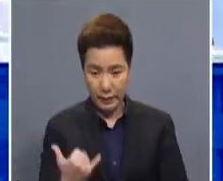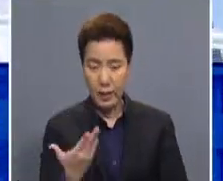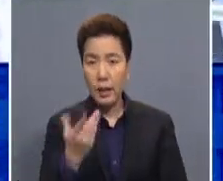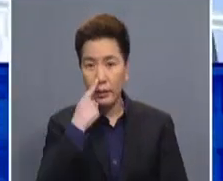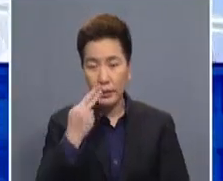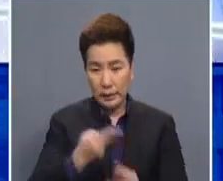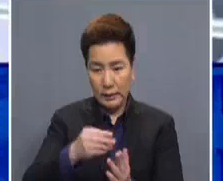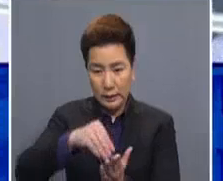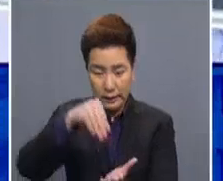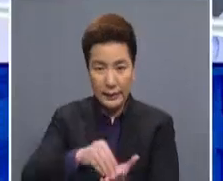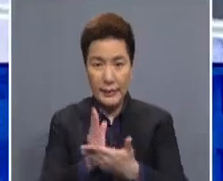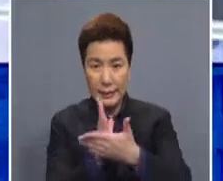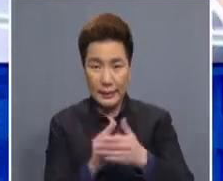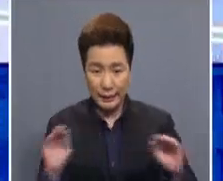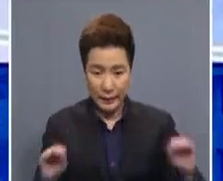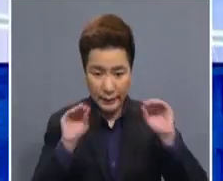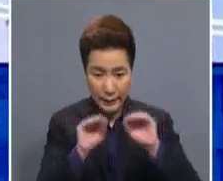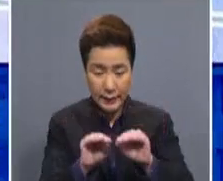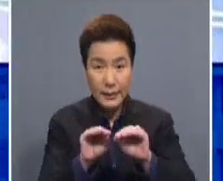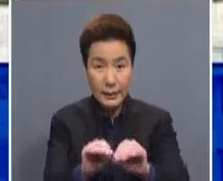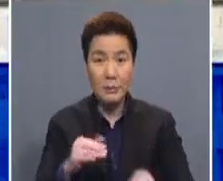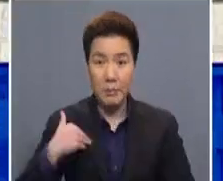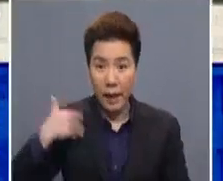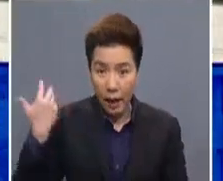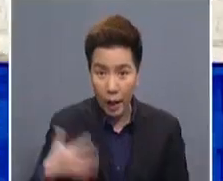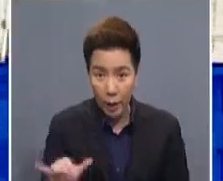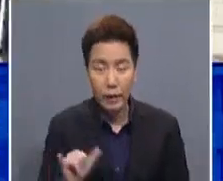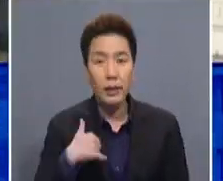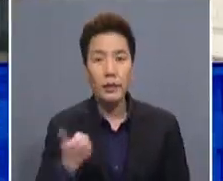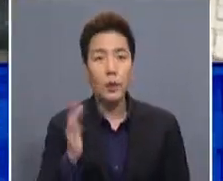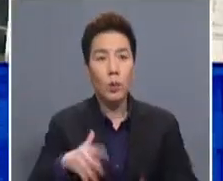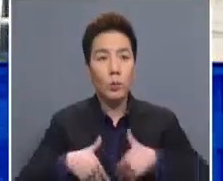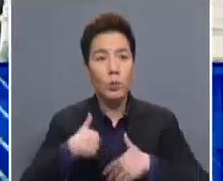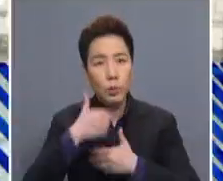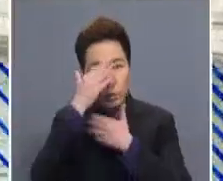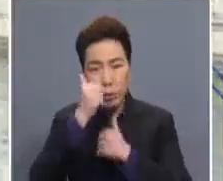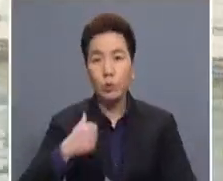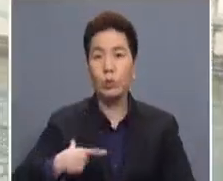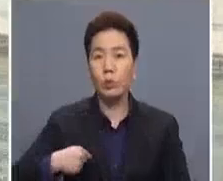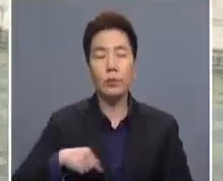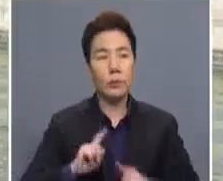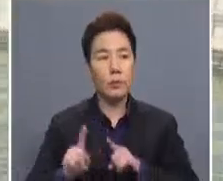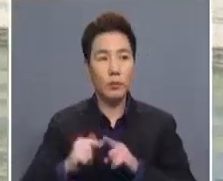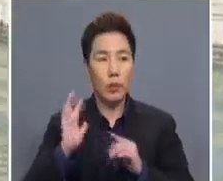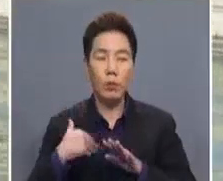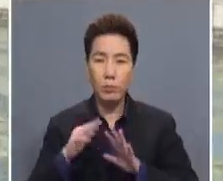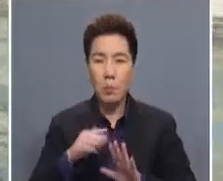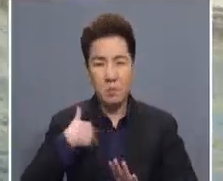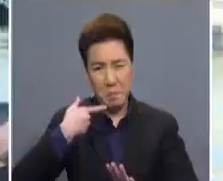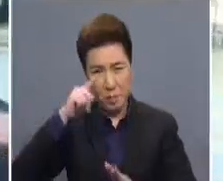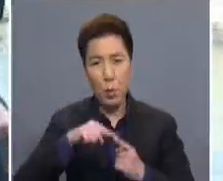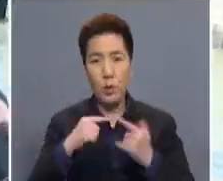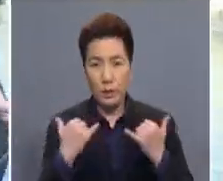ได้ลงทะเบียนโครงการคนละครึ่งหรือไม่นี่ก็เป็นโครงการที่ประชาชนข้างที่จะชื่นชอบและก็ได้ประโยชน์กันมากพอสมควร